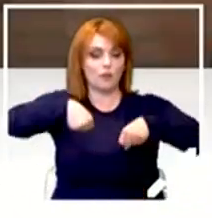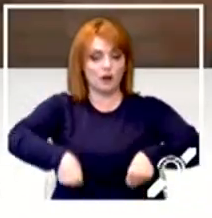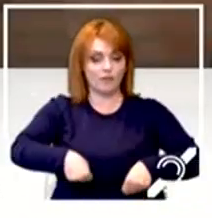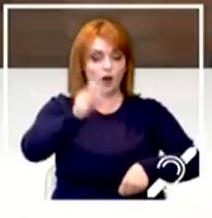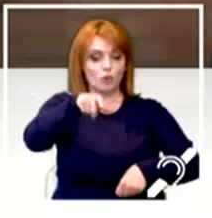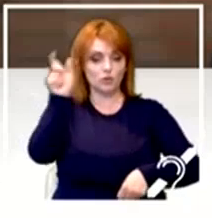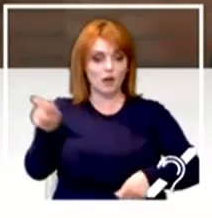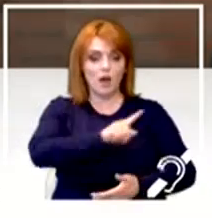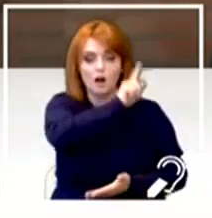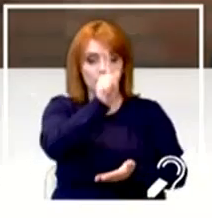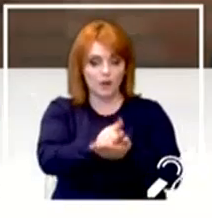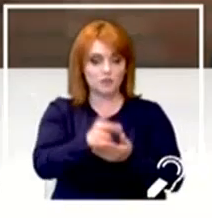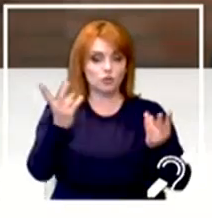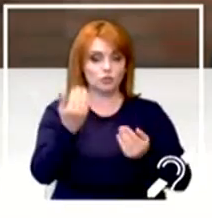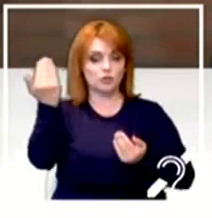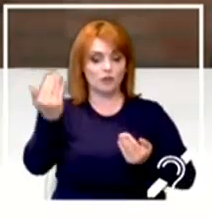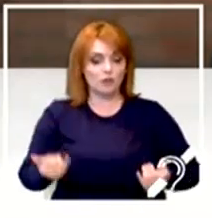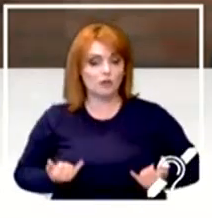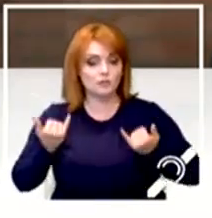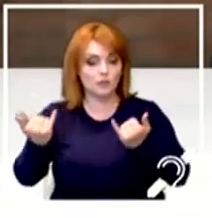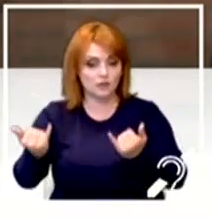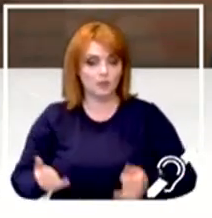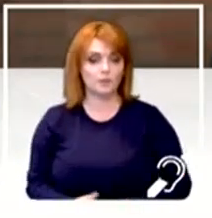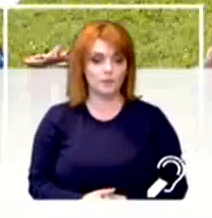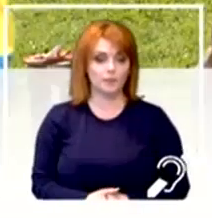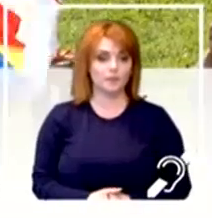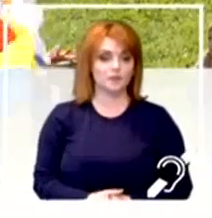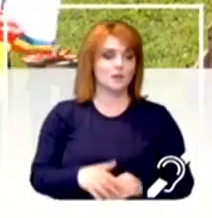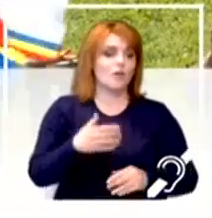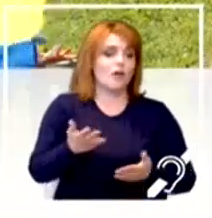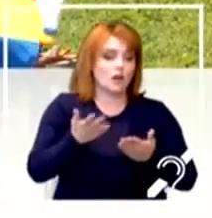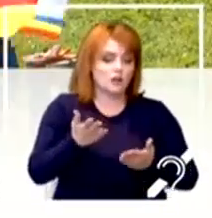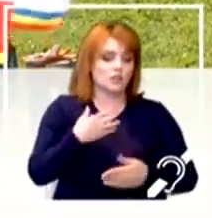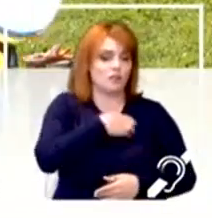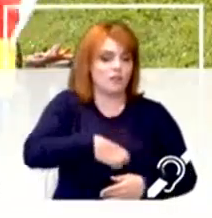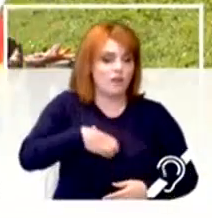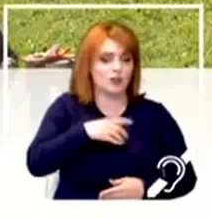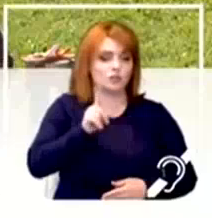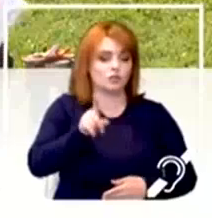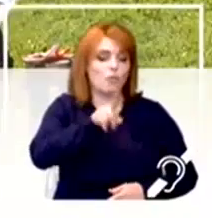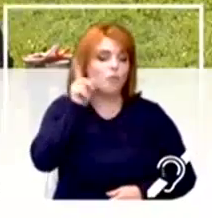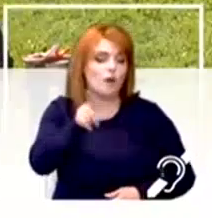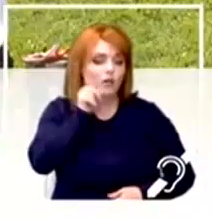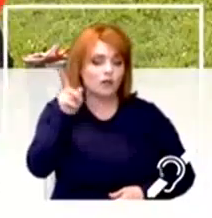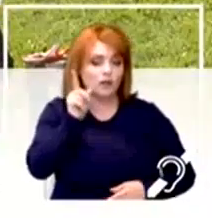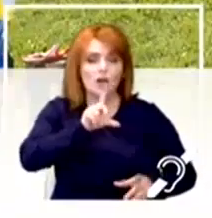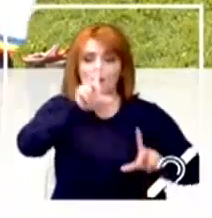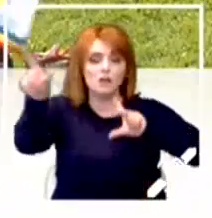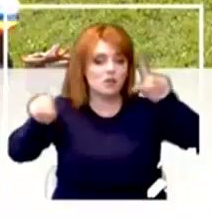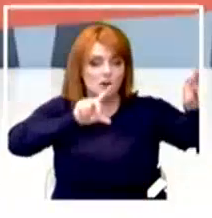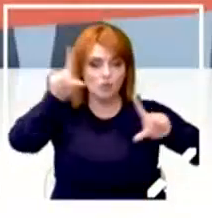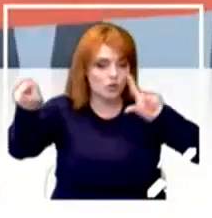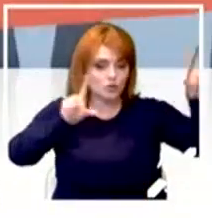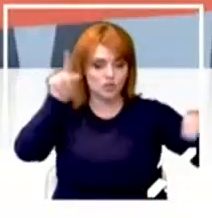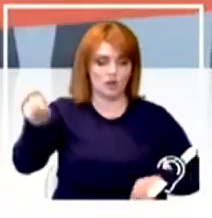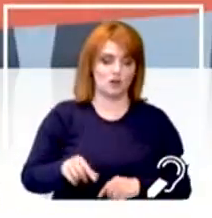ca forța de muncă tânără să nu emigreze din țara noastră, fapt care